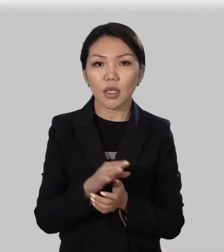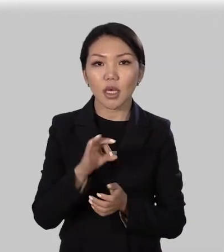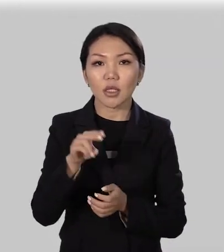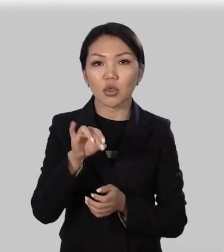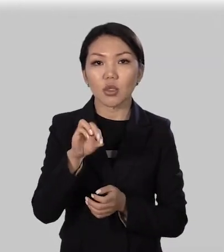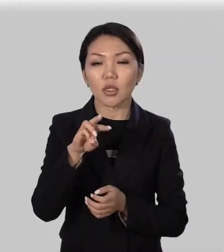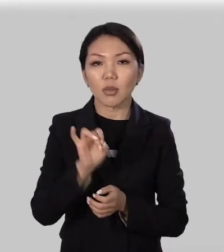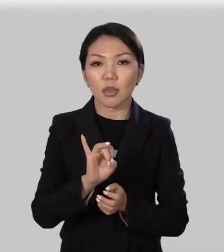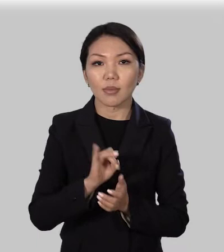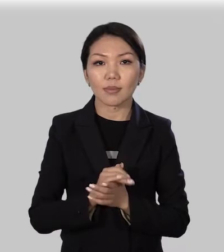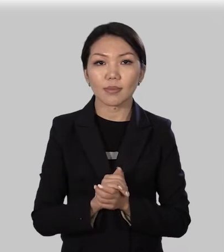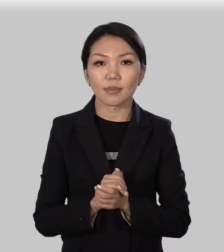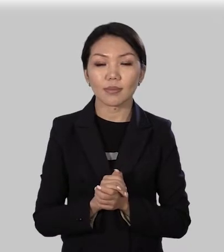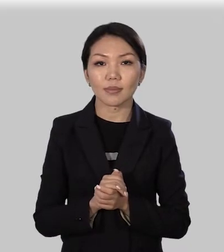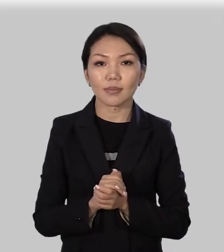быть однородными.